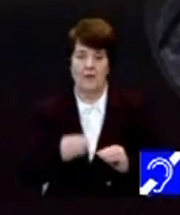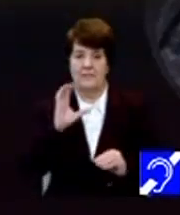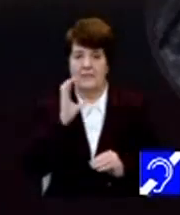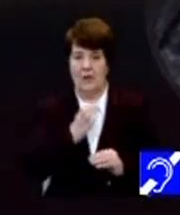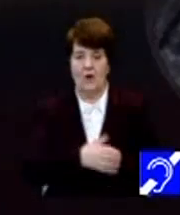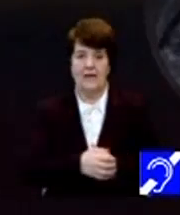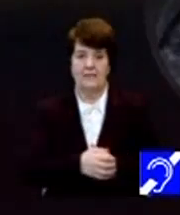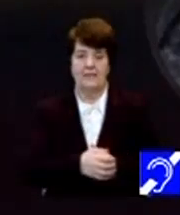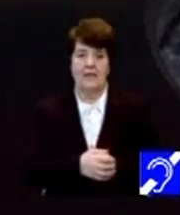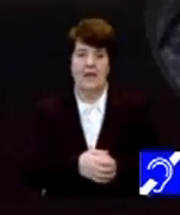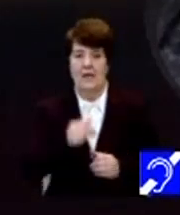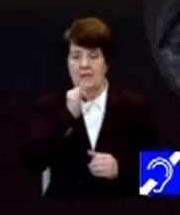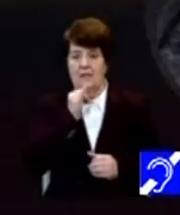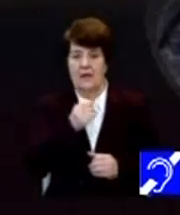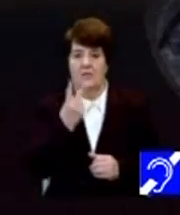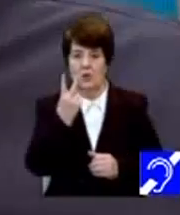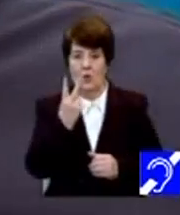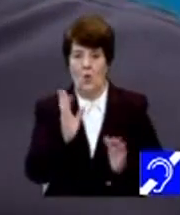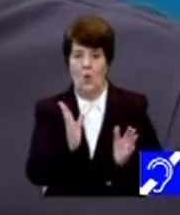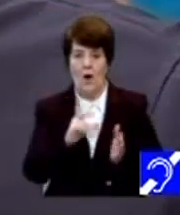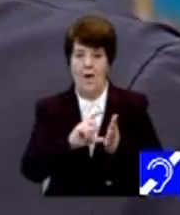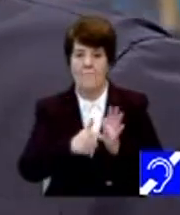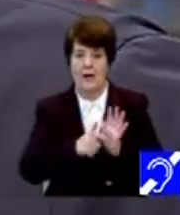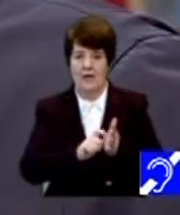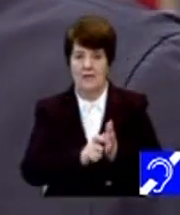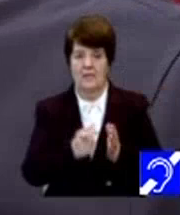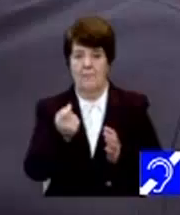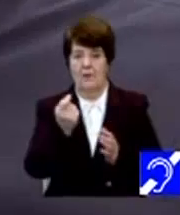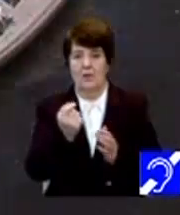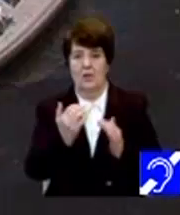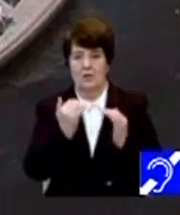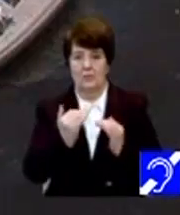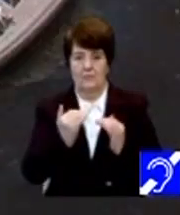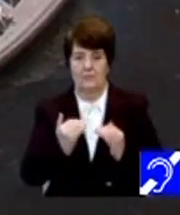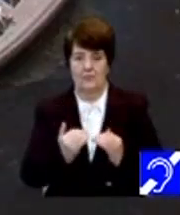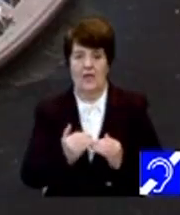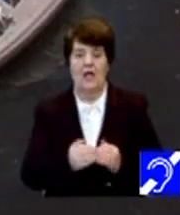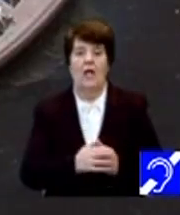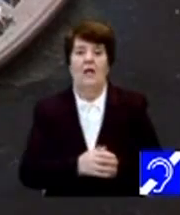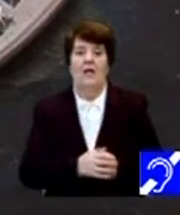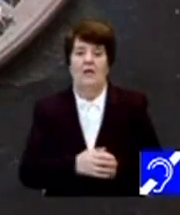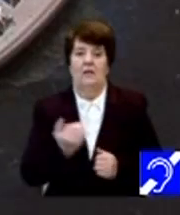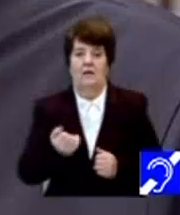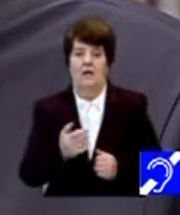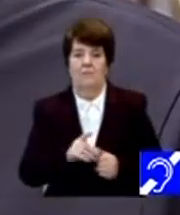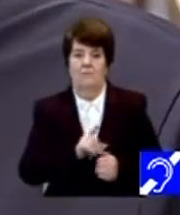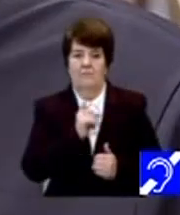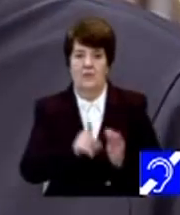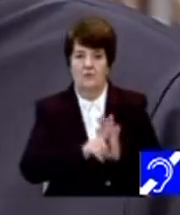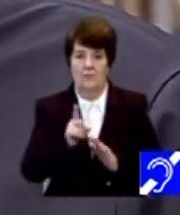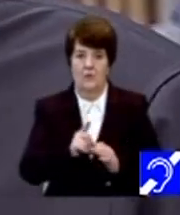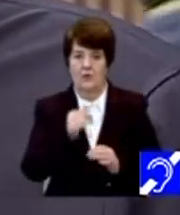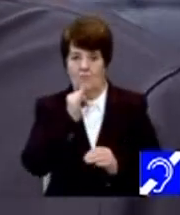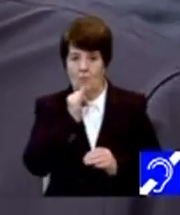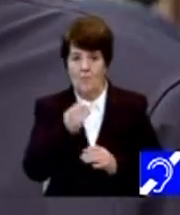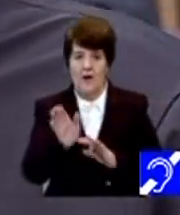niște probleme serioase. Am ajuns să fumez câte 2 pachete pe zi. Încetul cu încetul lepăt fumatul și trebuie să încep cu sportul.